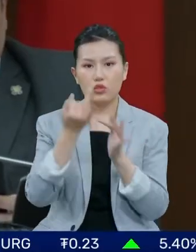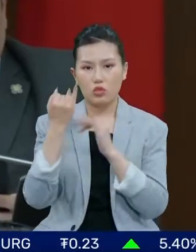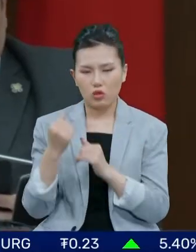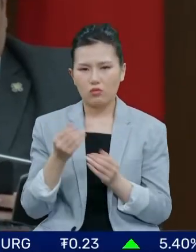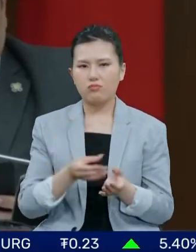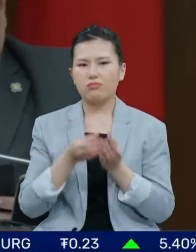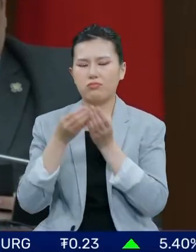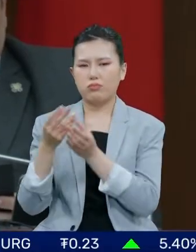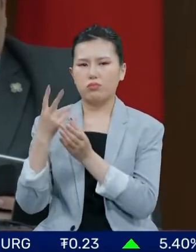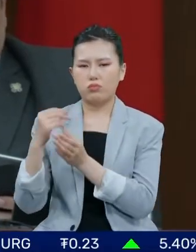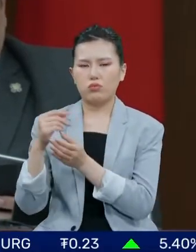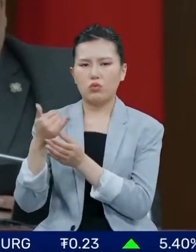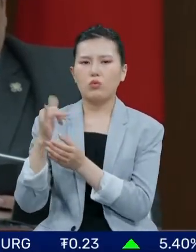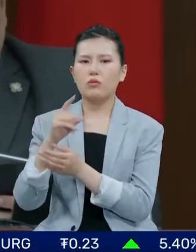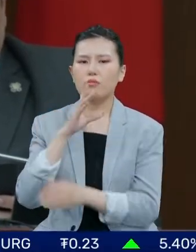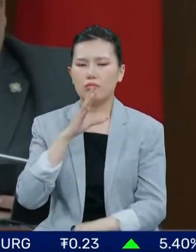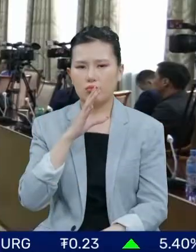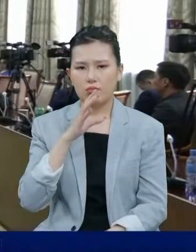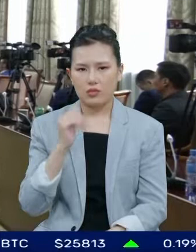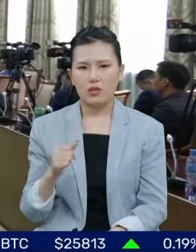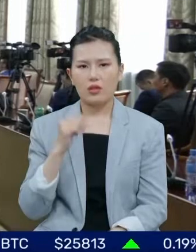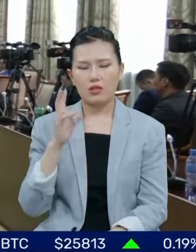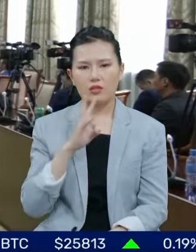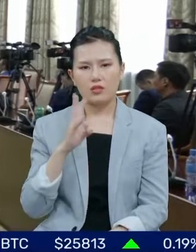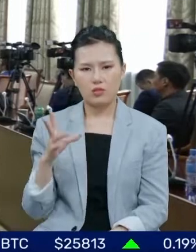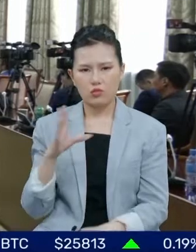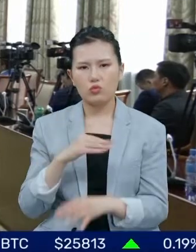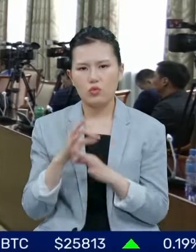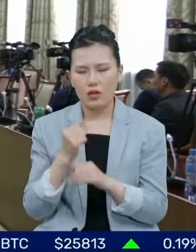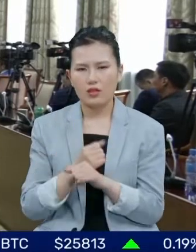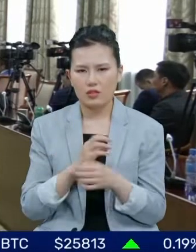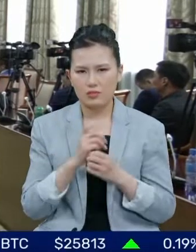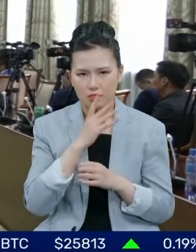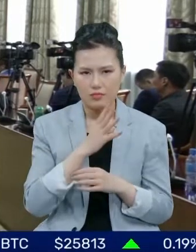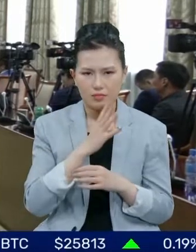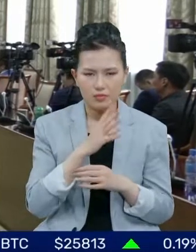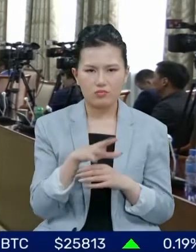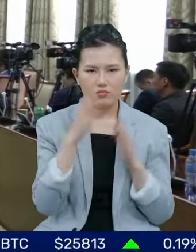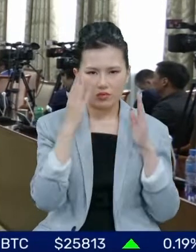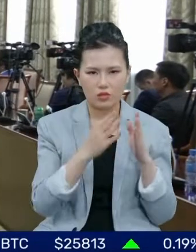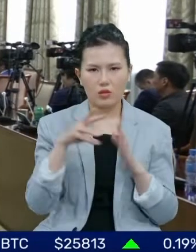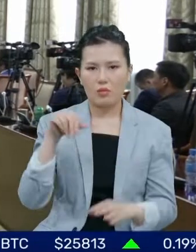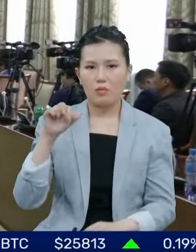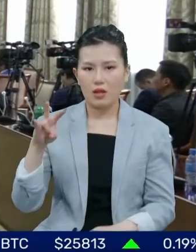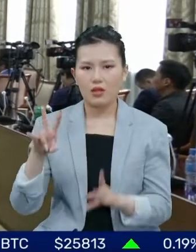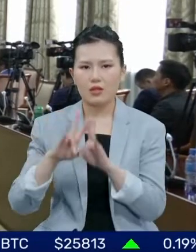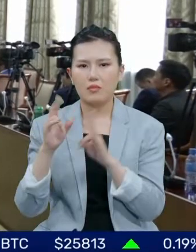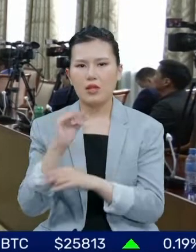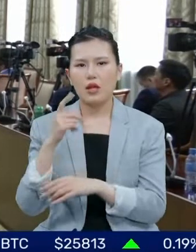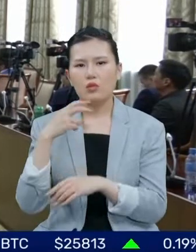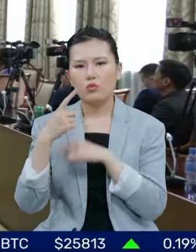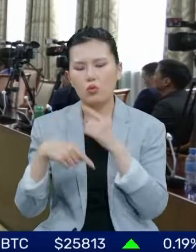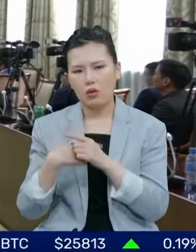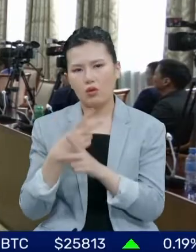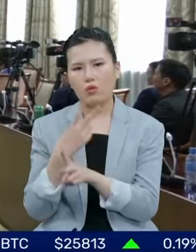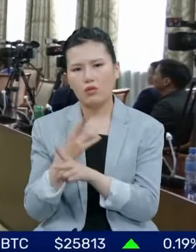зарчмын зүрхтэй саналаа хууль тусахын тулд ажиллана гэлээ. Харин Монгол Ардын намын бүлэг нийгмийн даатгалын тухай багц хуулийн төслийг хэлэлцсэн байна. Тус